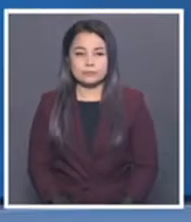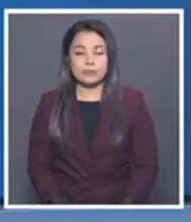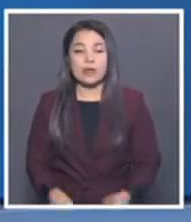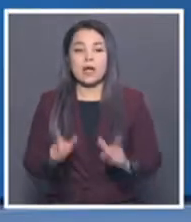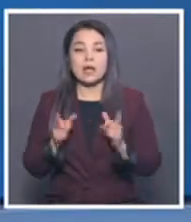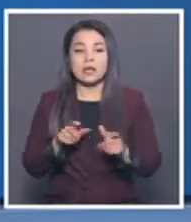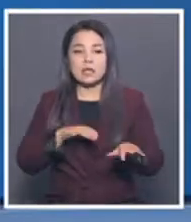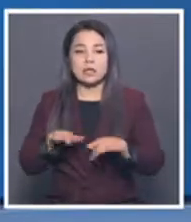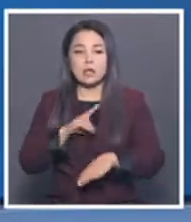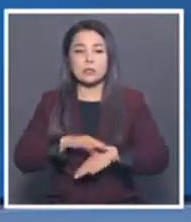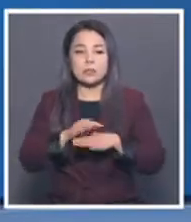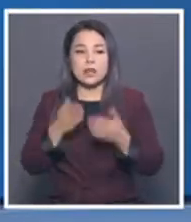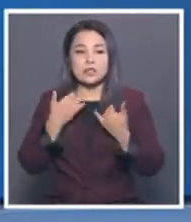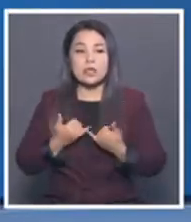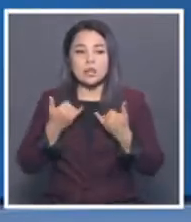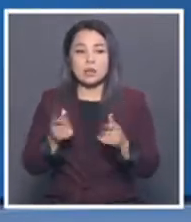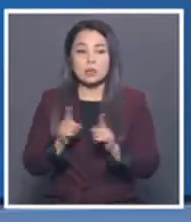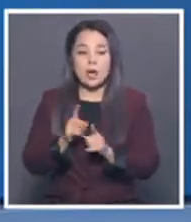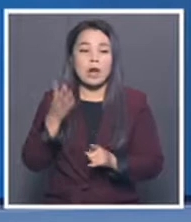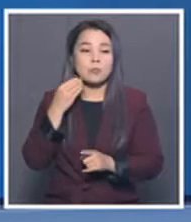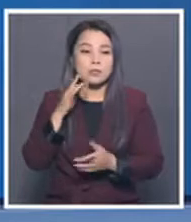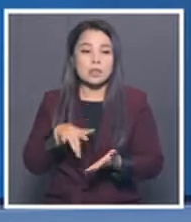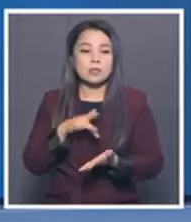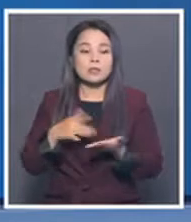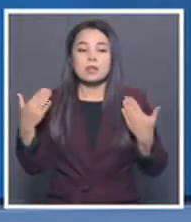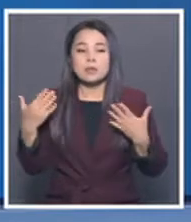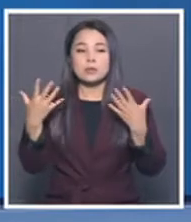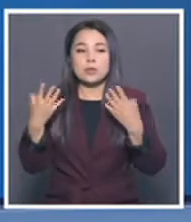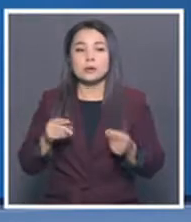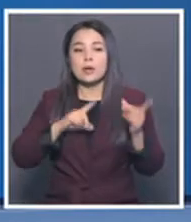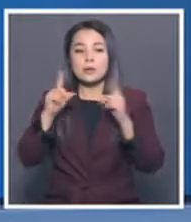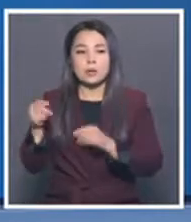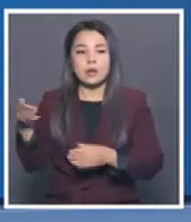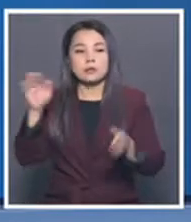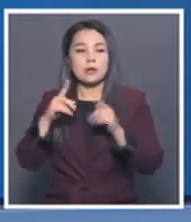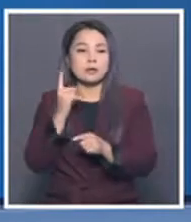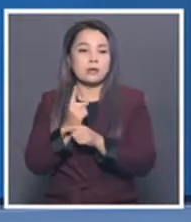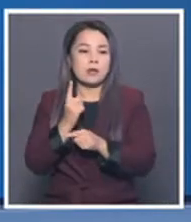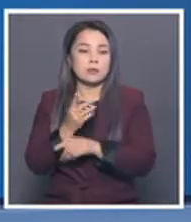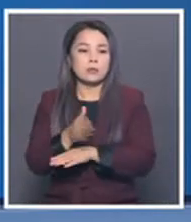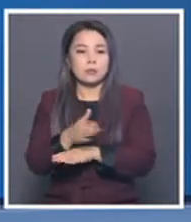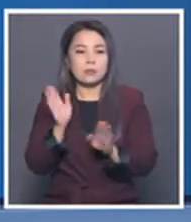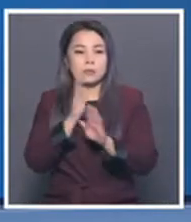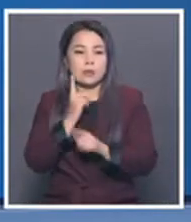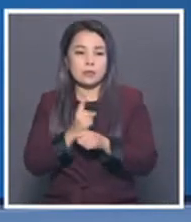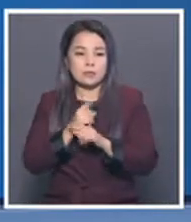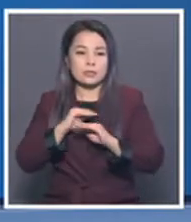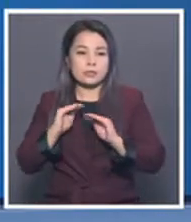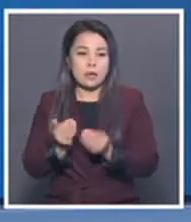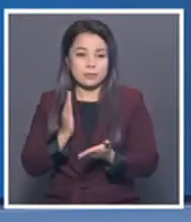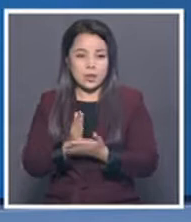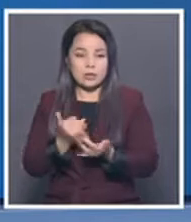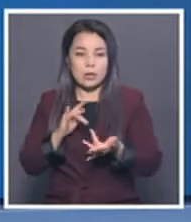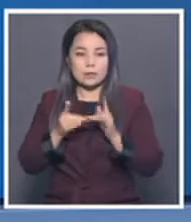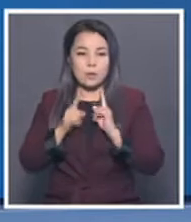Карантин шаралары жеңілдетілсе де, алматылықтардың демалыс күндері тауға шығып, демалуына әлі де тыйым салынады. Бұл туралы бүгін